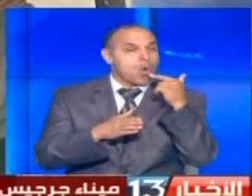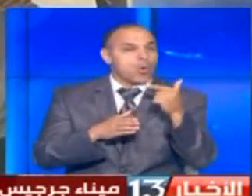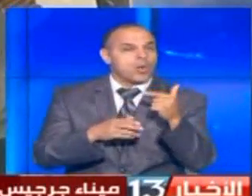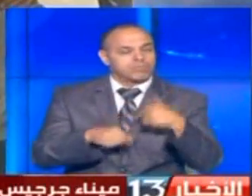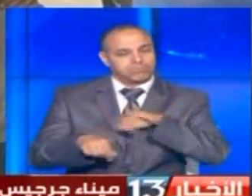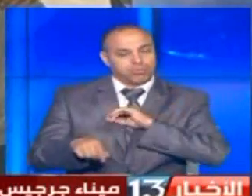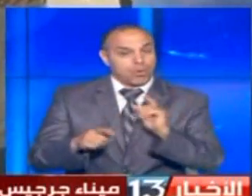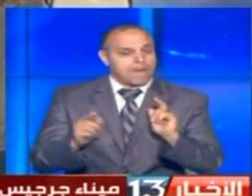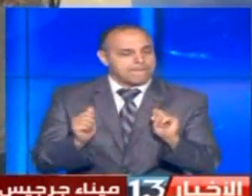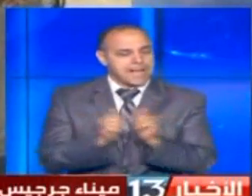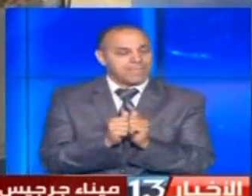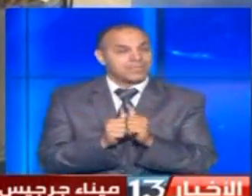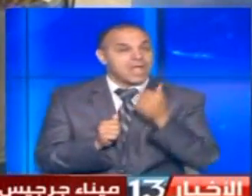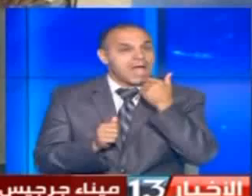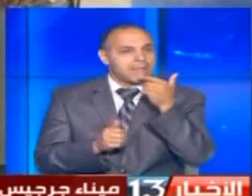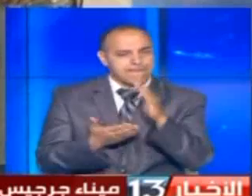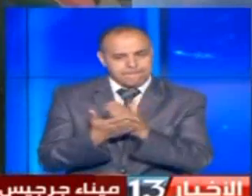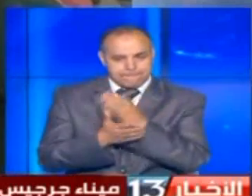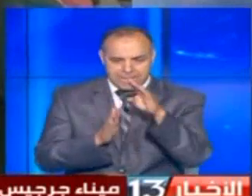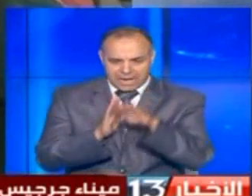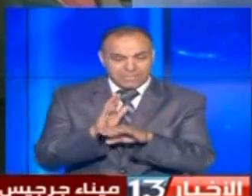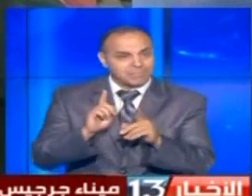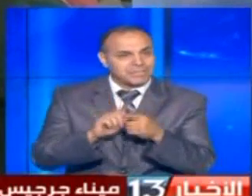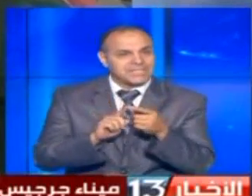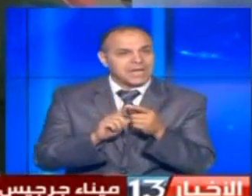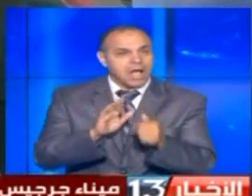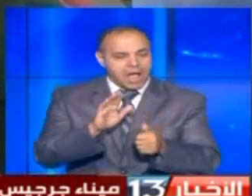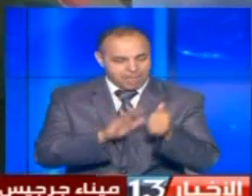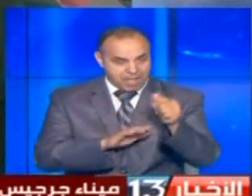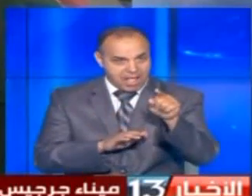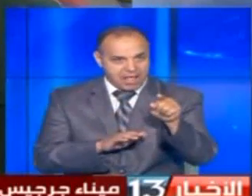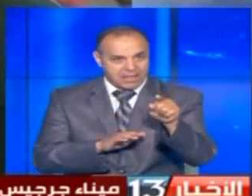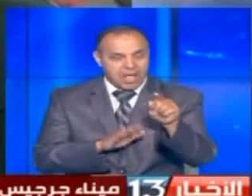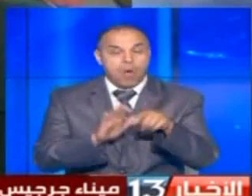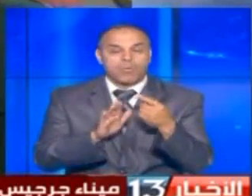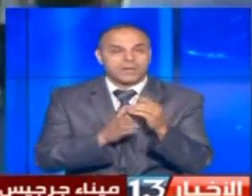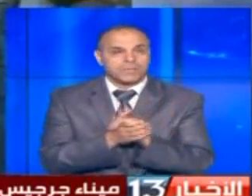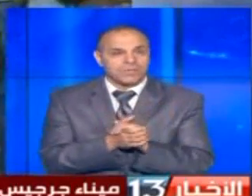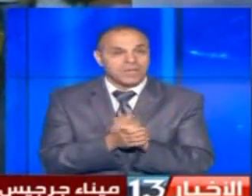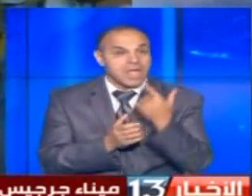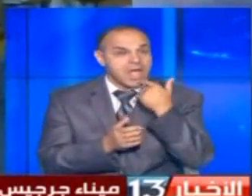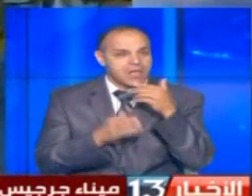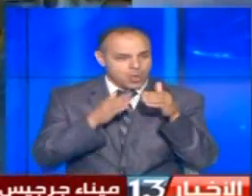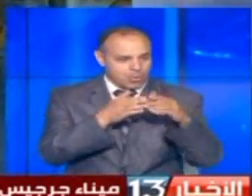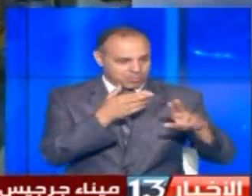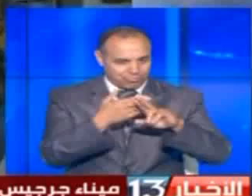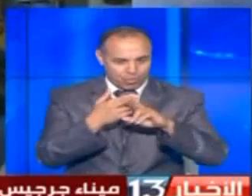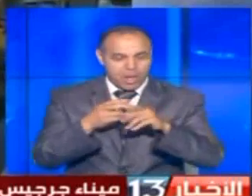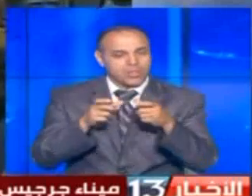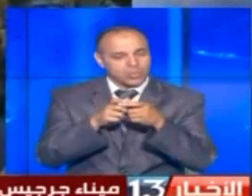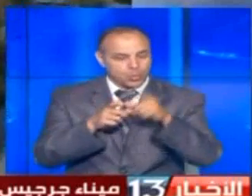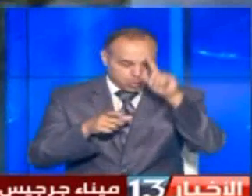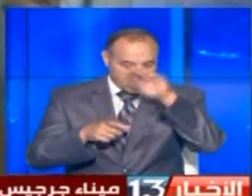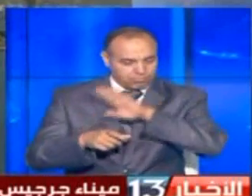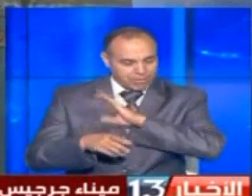الأطراف المتداخلة أعدت برمجة خاصة لإنجاح هذه الرحلة الأولى التي استجابت فيها السلطات